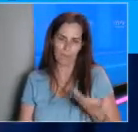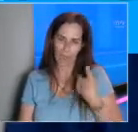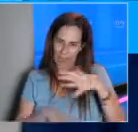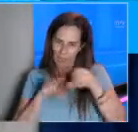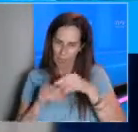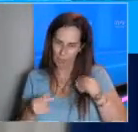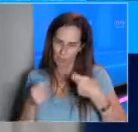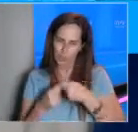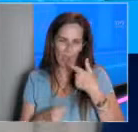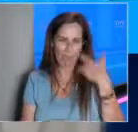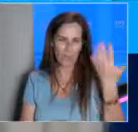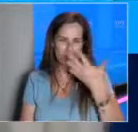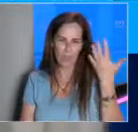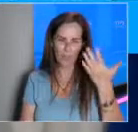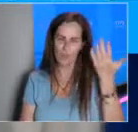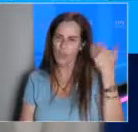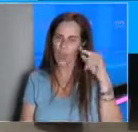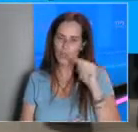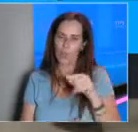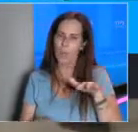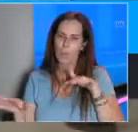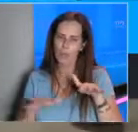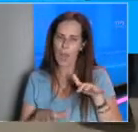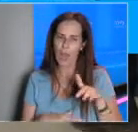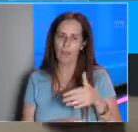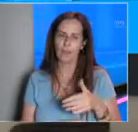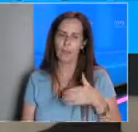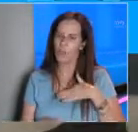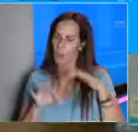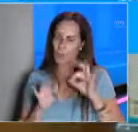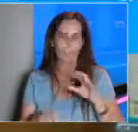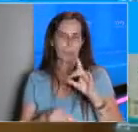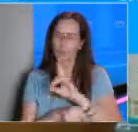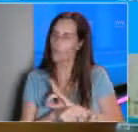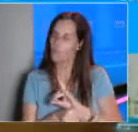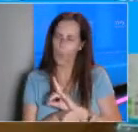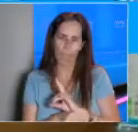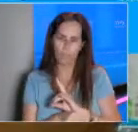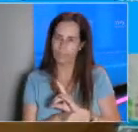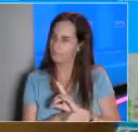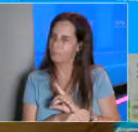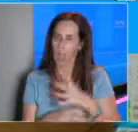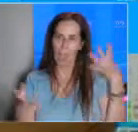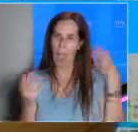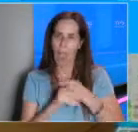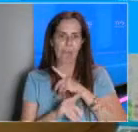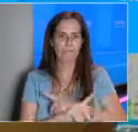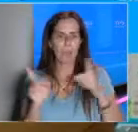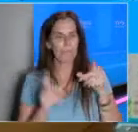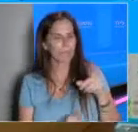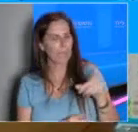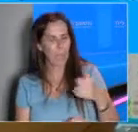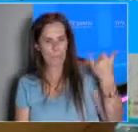דן, בקשר הרבה מאוד שנים, כשהיינו שם בממשלה, אנחנו באמת בתקופה שלא הייתה כמובן... אז רגע, באמת